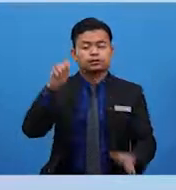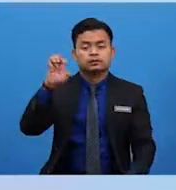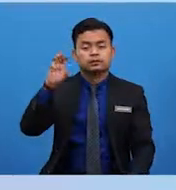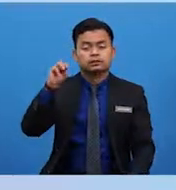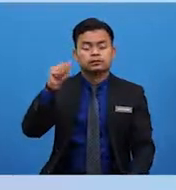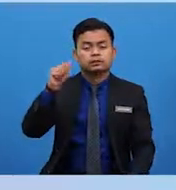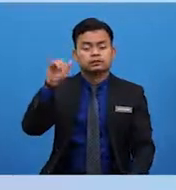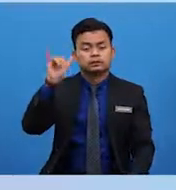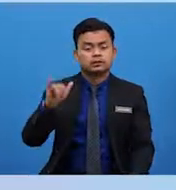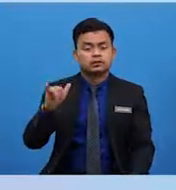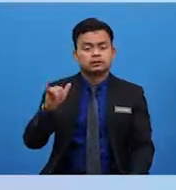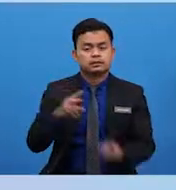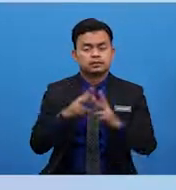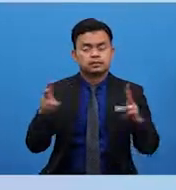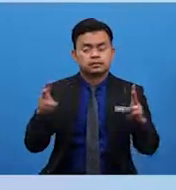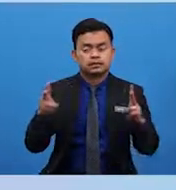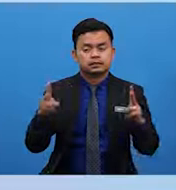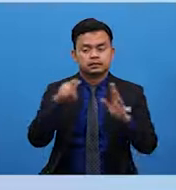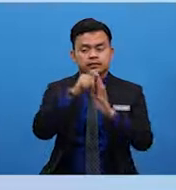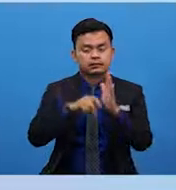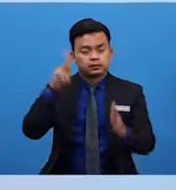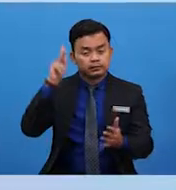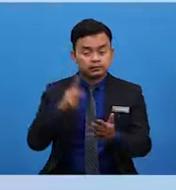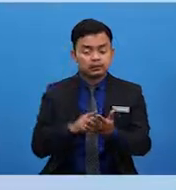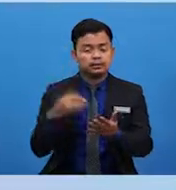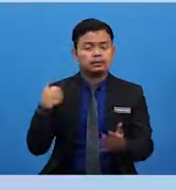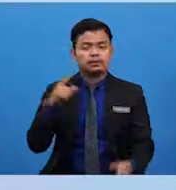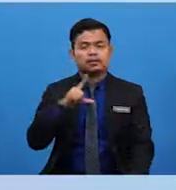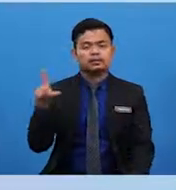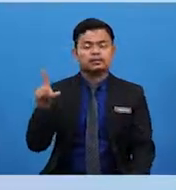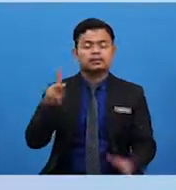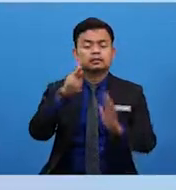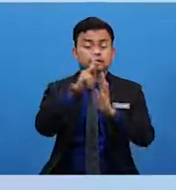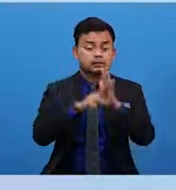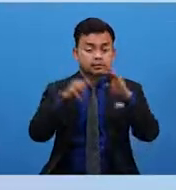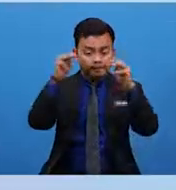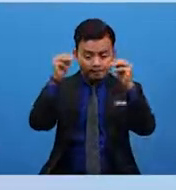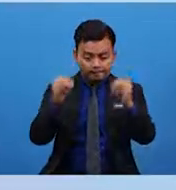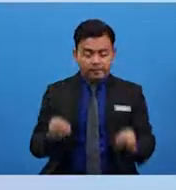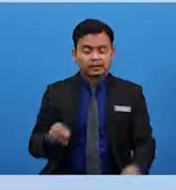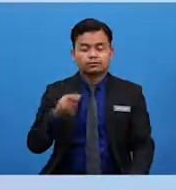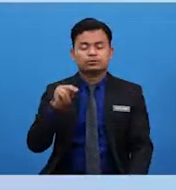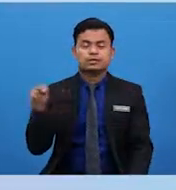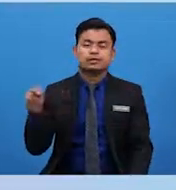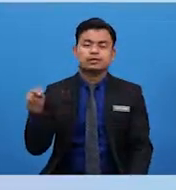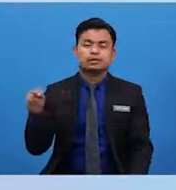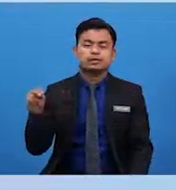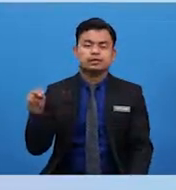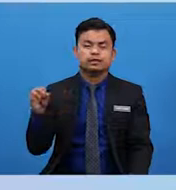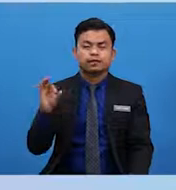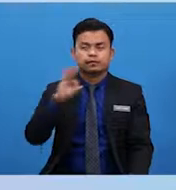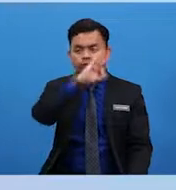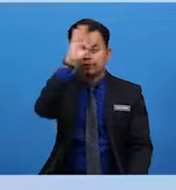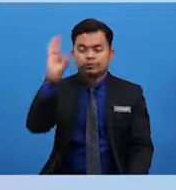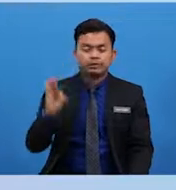dalam seni dijual ini adalah seperti tema kemanusiaan tema fenomena kebudayaan teknologi